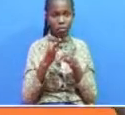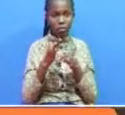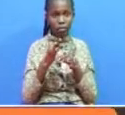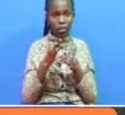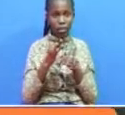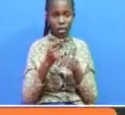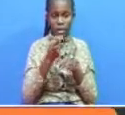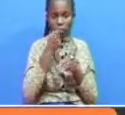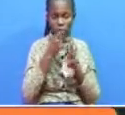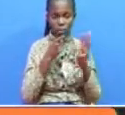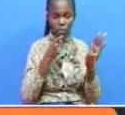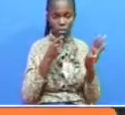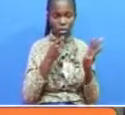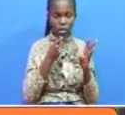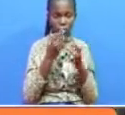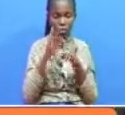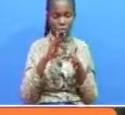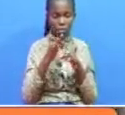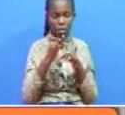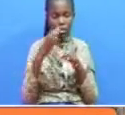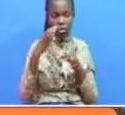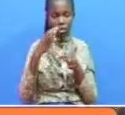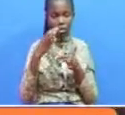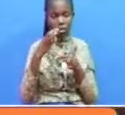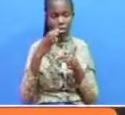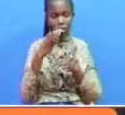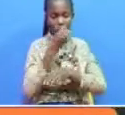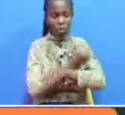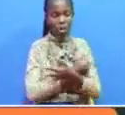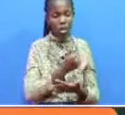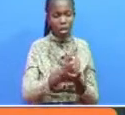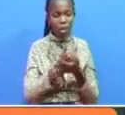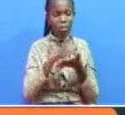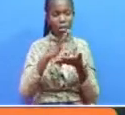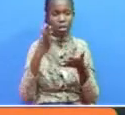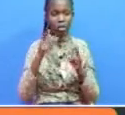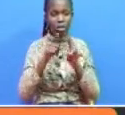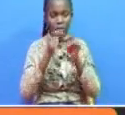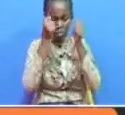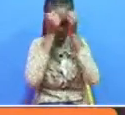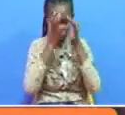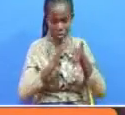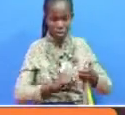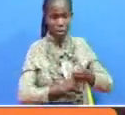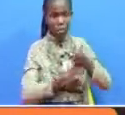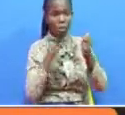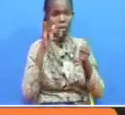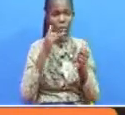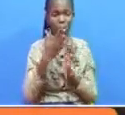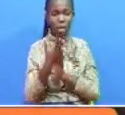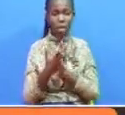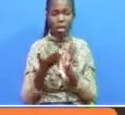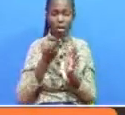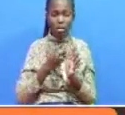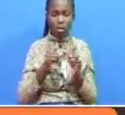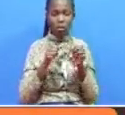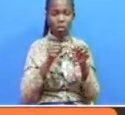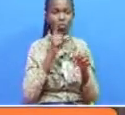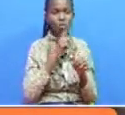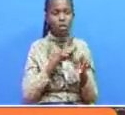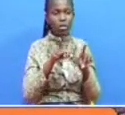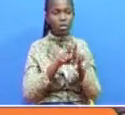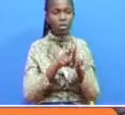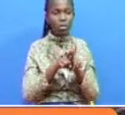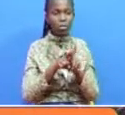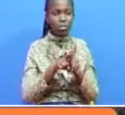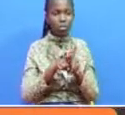suwa, no kwa mpacha kiwango cha basari kwa amanyua na kutuika mba ukisomo, kuma na kuithi ya milati mbingi lona endesi inamini na kuthela, vala wangala